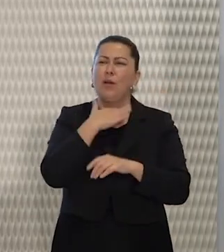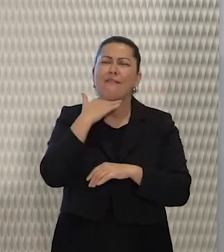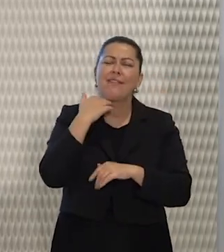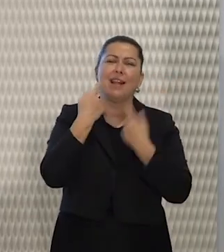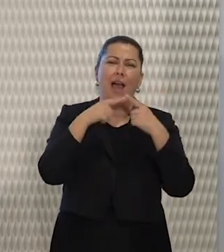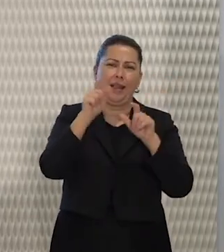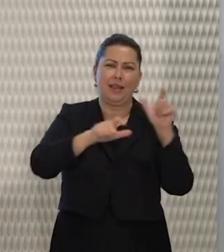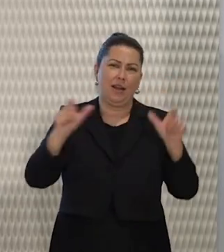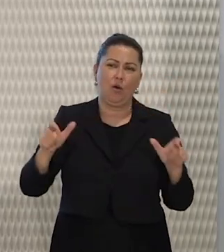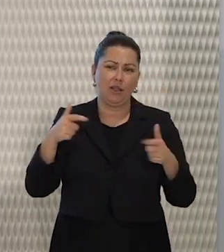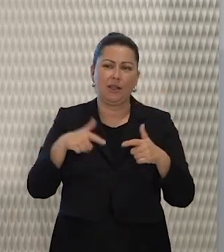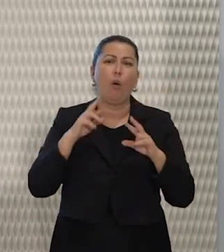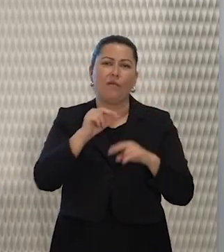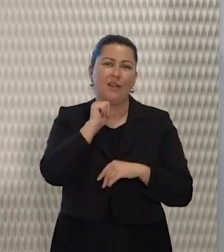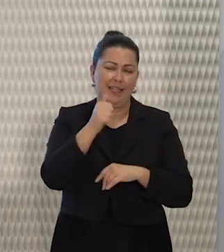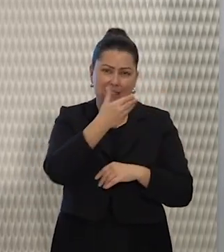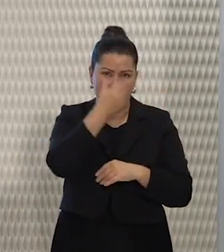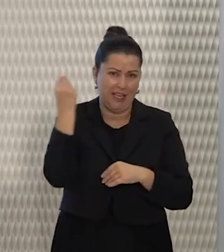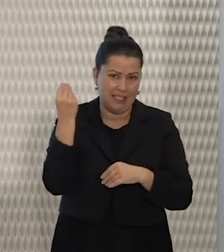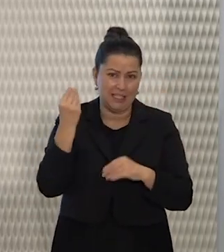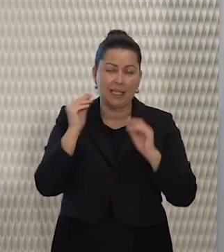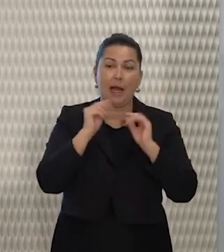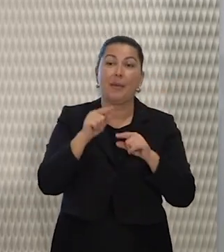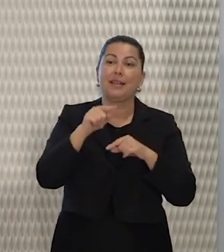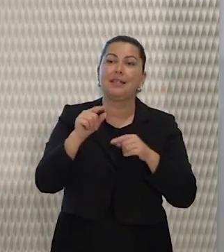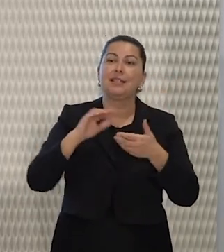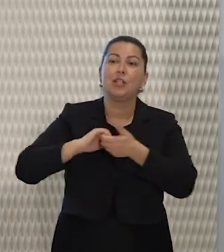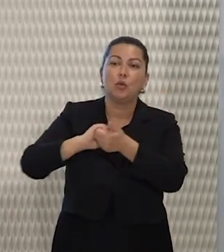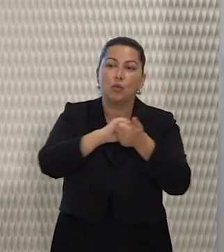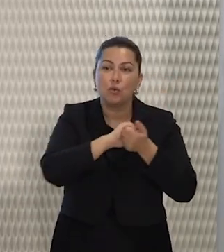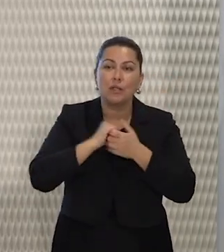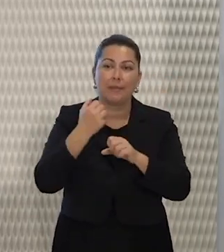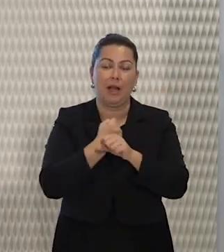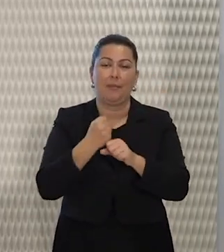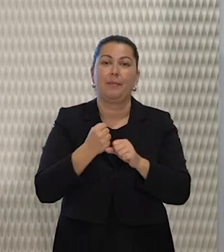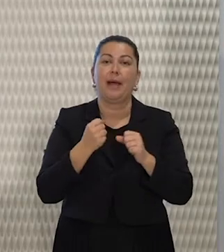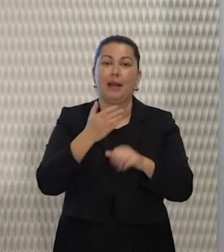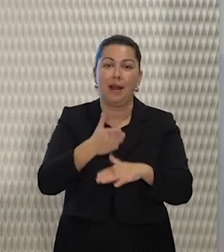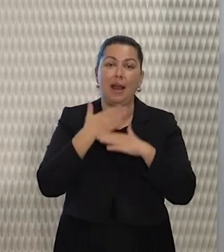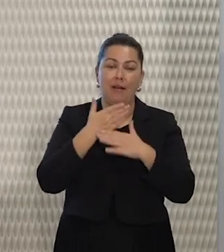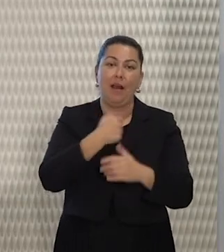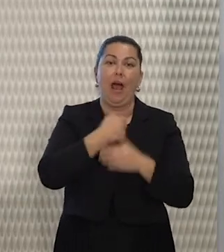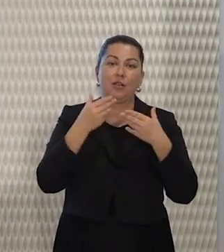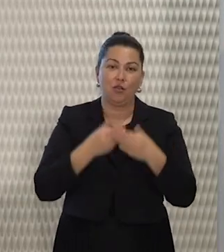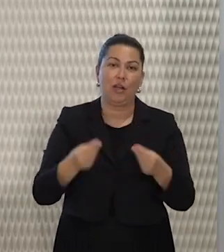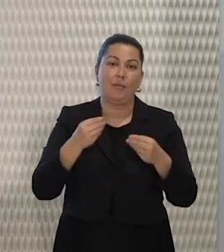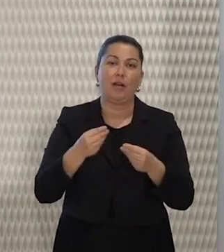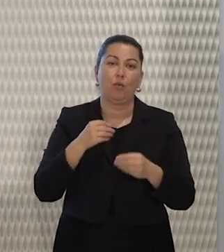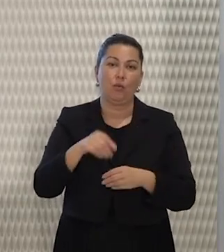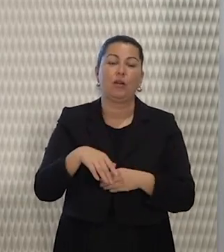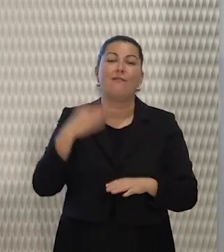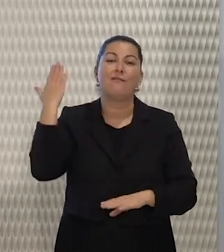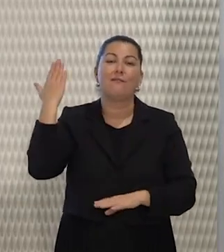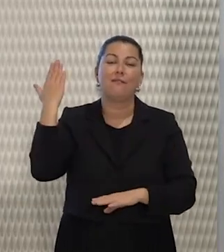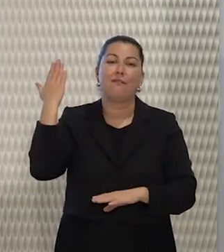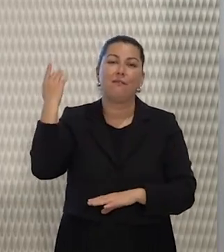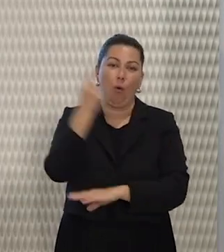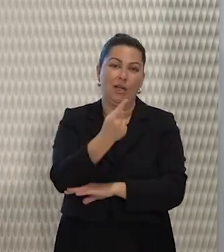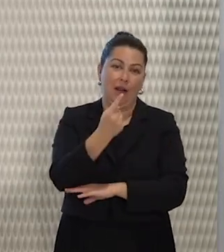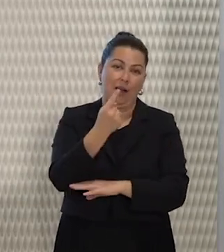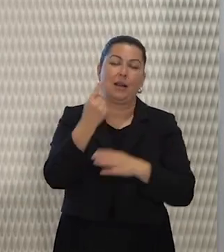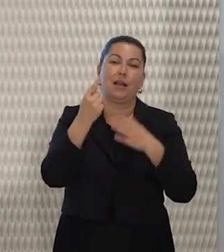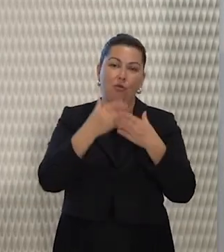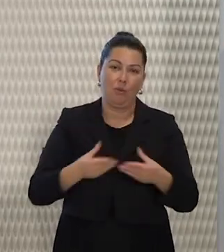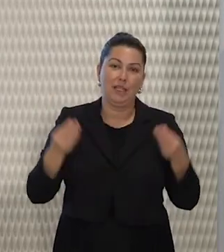aber dieses Zusammenwirken führt dazu, Angst zu nehmen und Vorurteile zu beseitigen. Und letztlich geht es